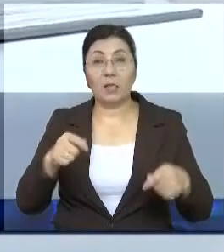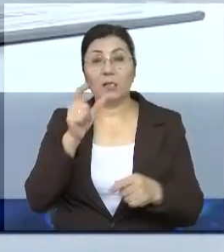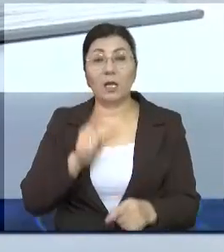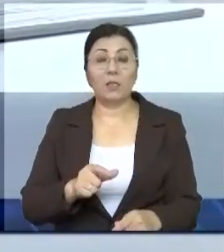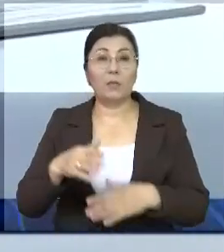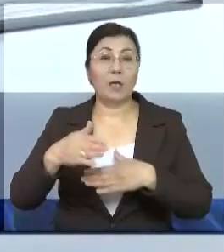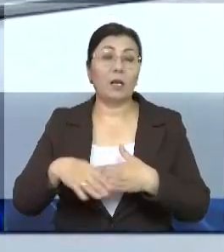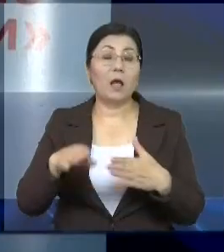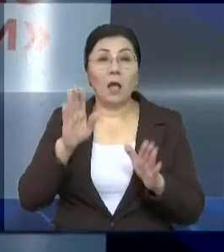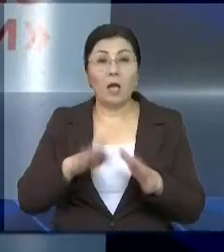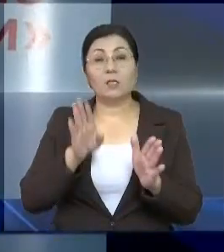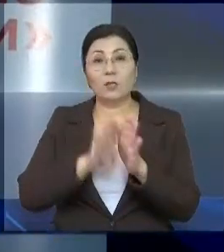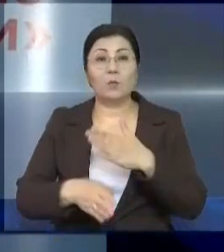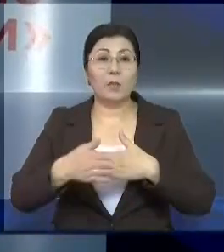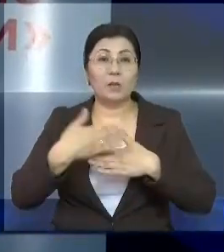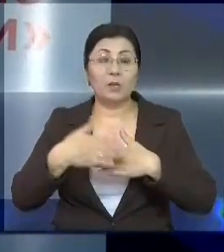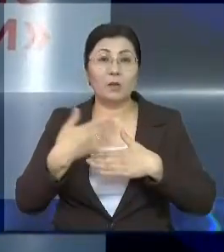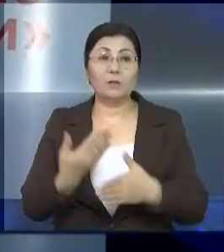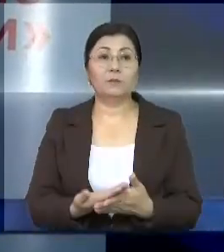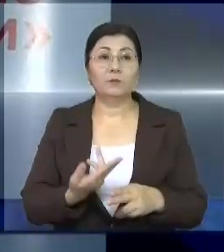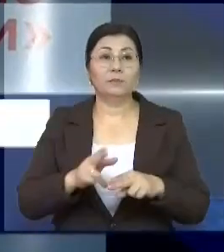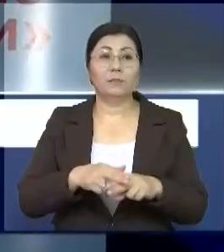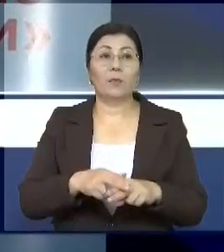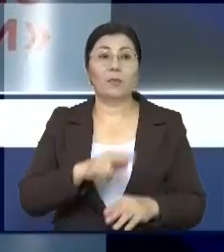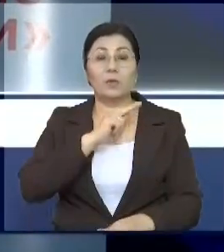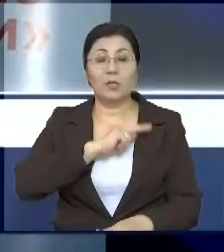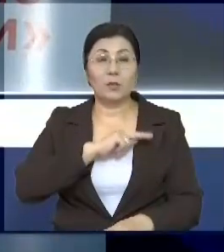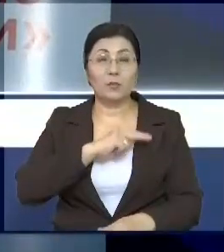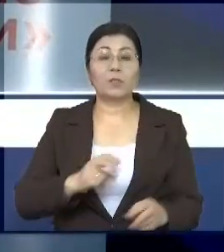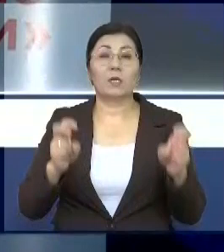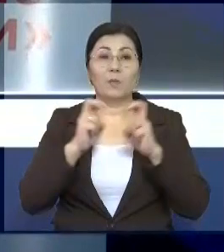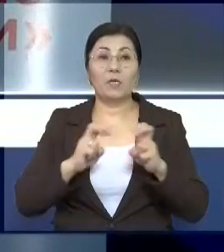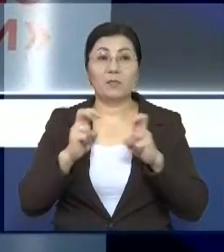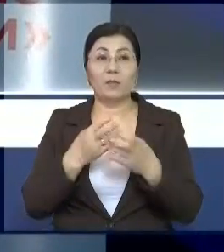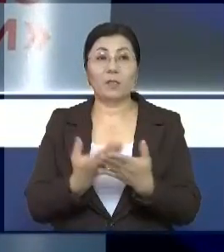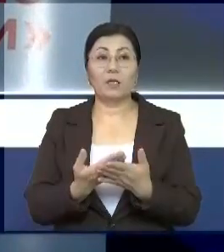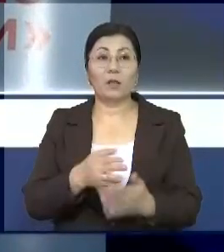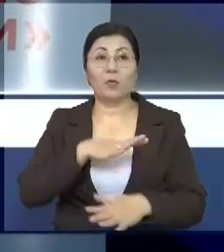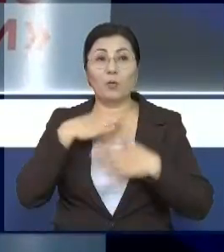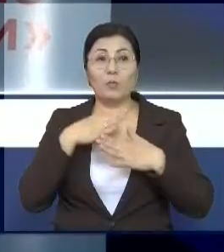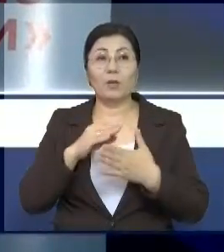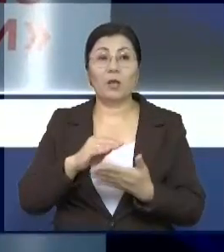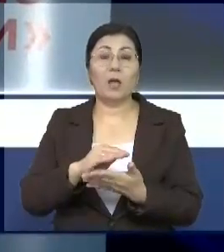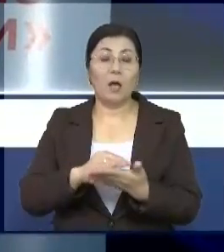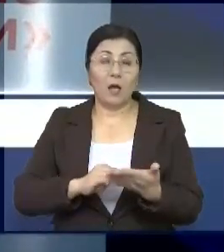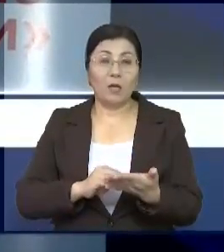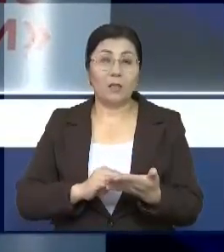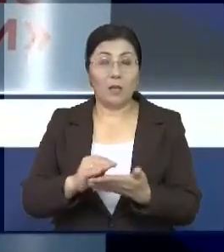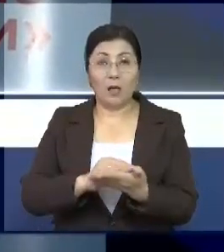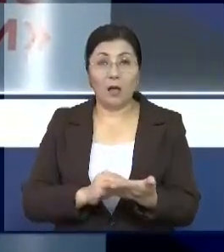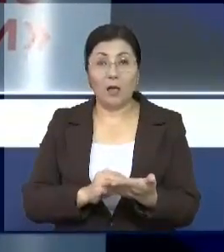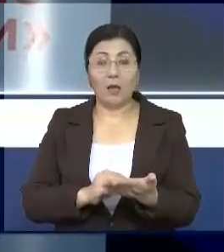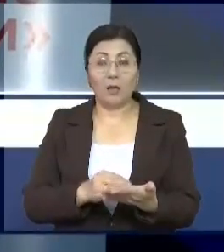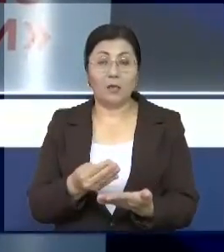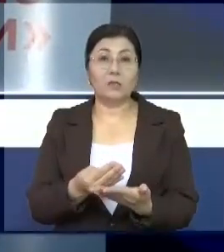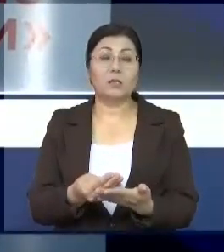жатады. Себебі, мысалы осындай белгілі бір істің деңгейіне келген кезде жәбірленуші тараптан көбінесе арызды қайтып алу немесе